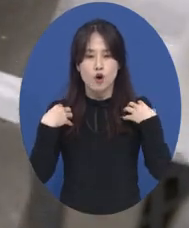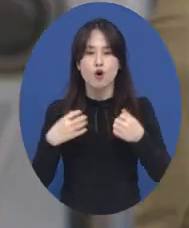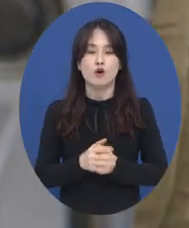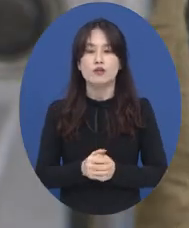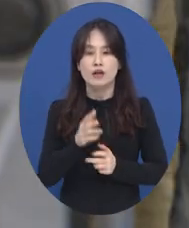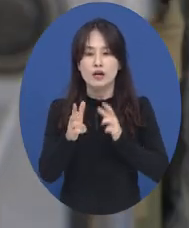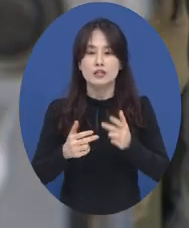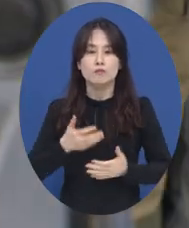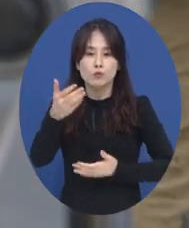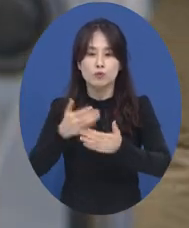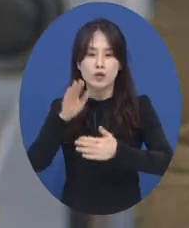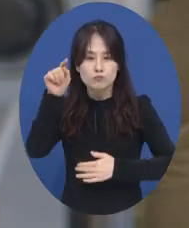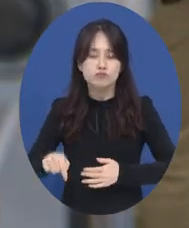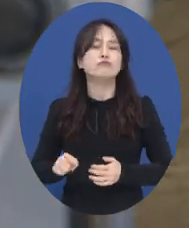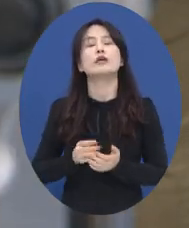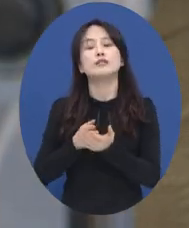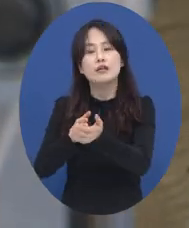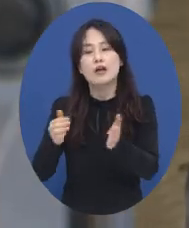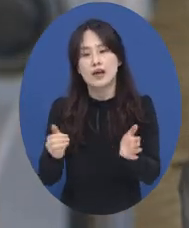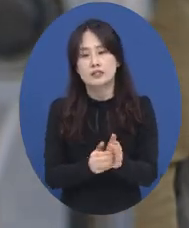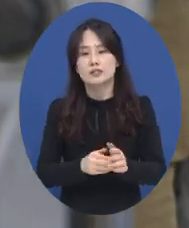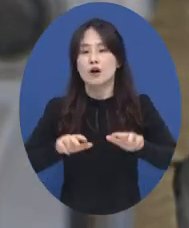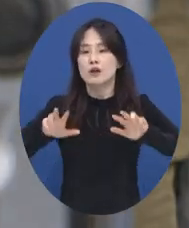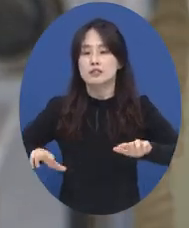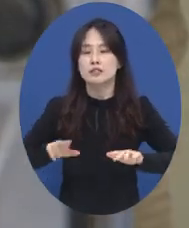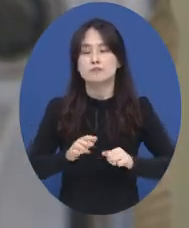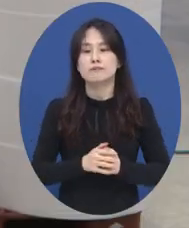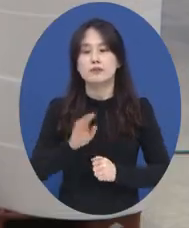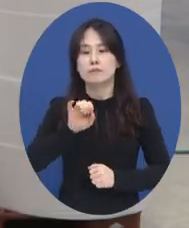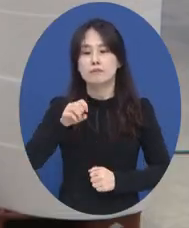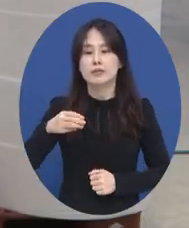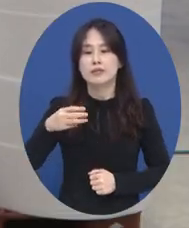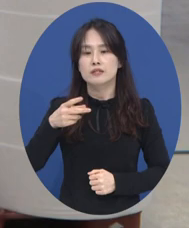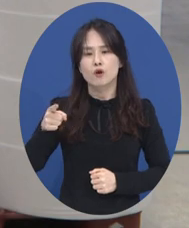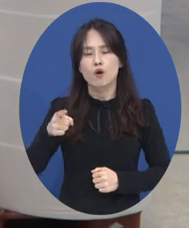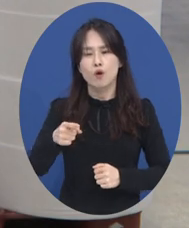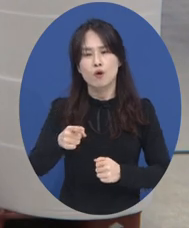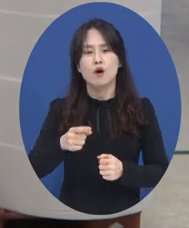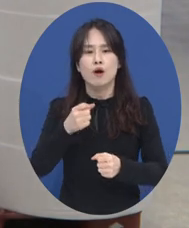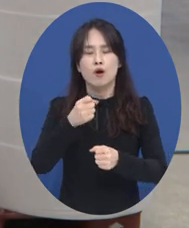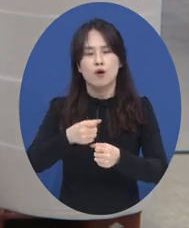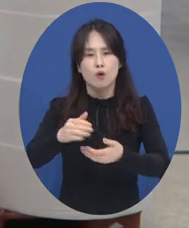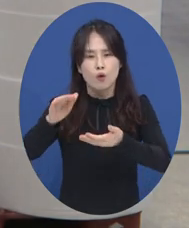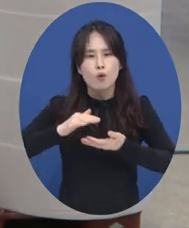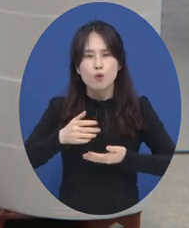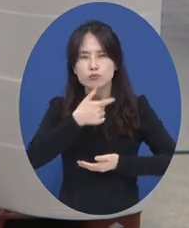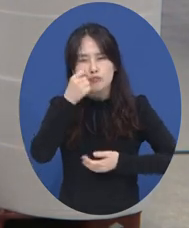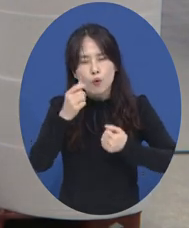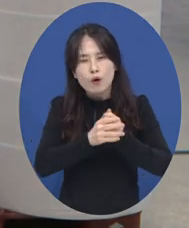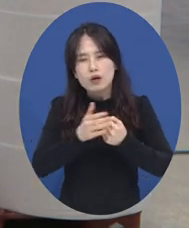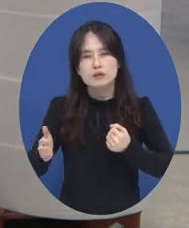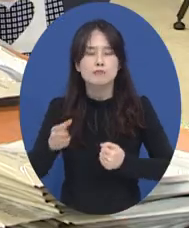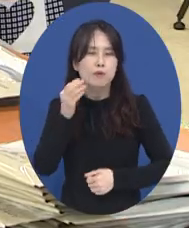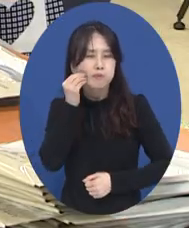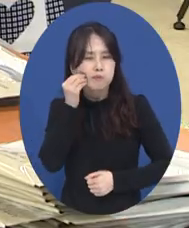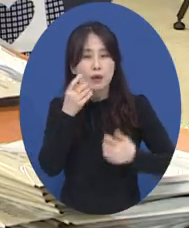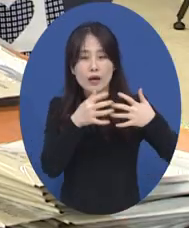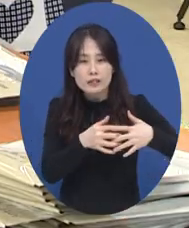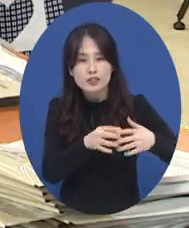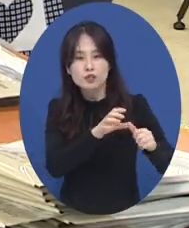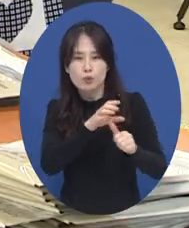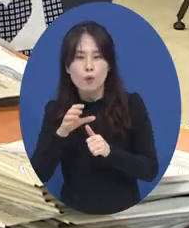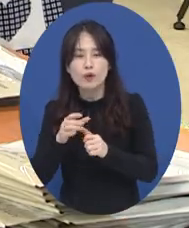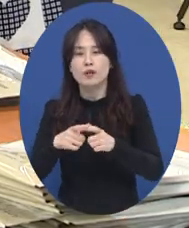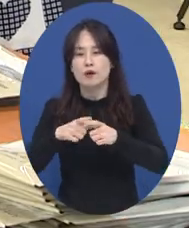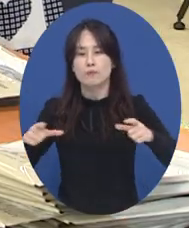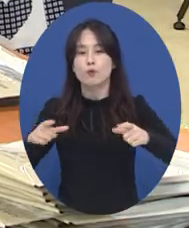제출했습니다. 현재 보건용 마스크 원단인 멜트블루온 필터의 공급이 부족해 가동하지 않고 있는 유휴 설비로 일반